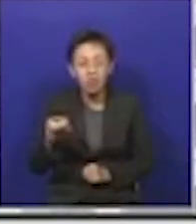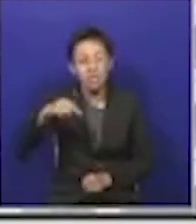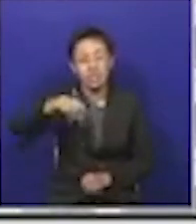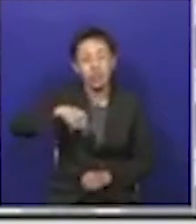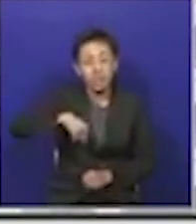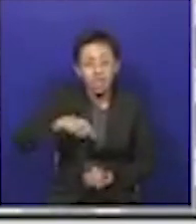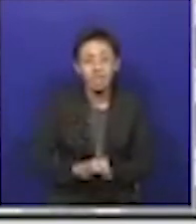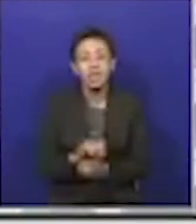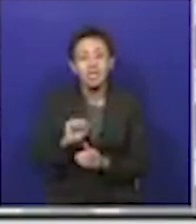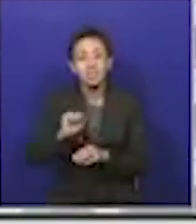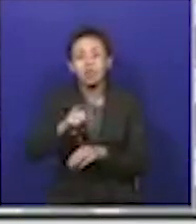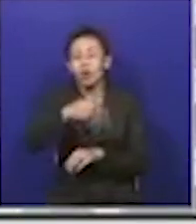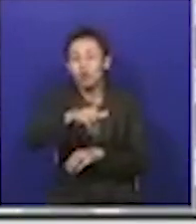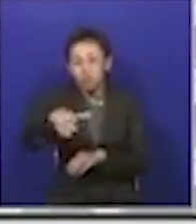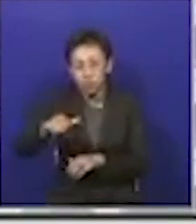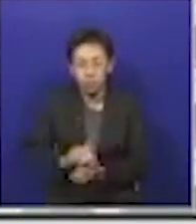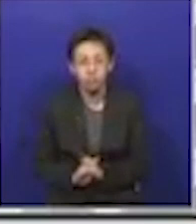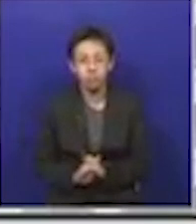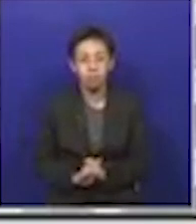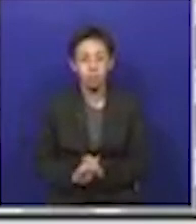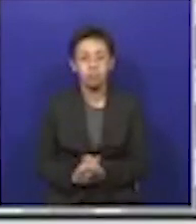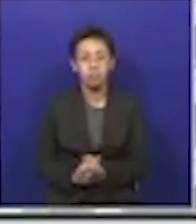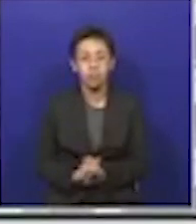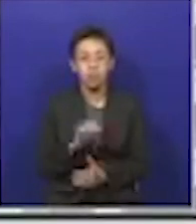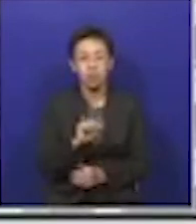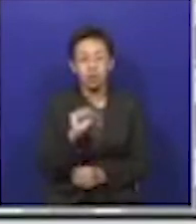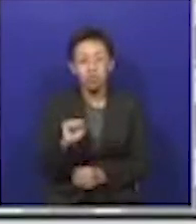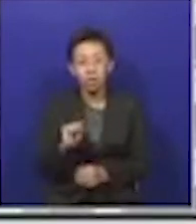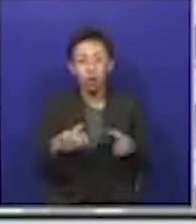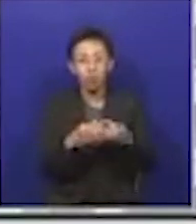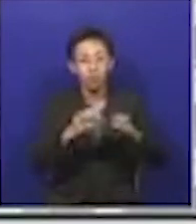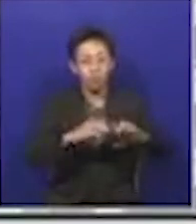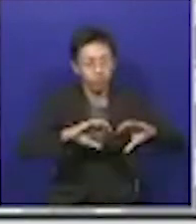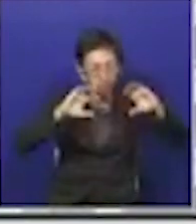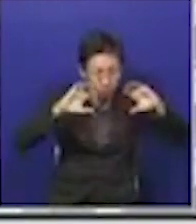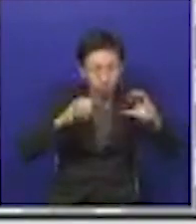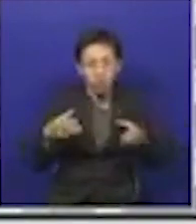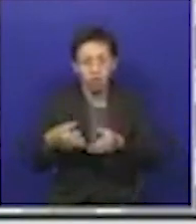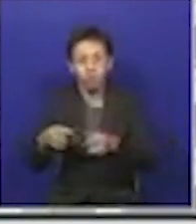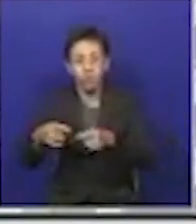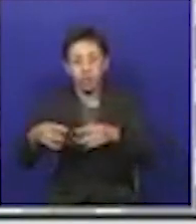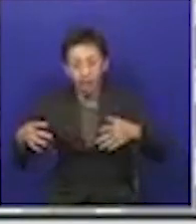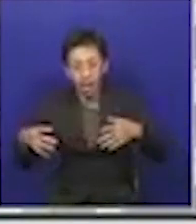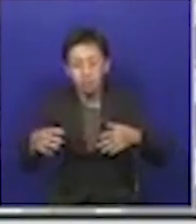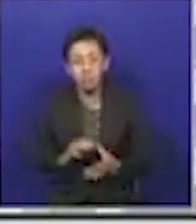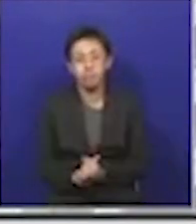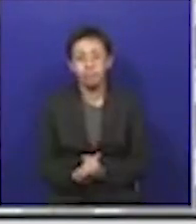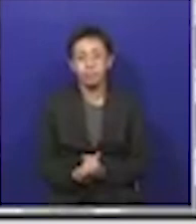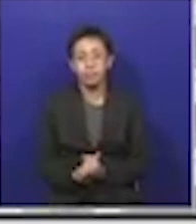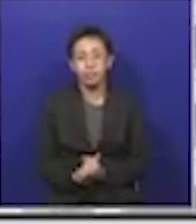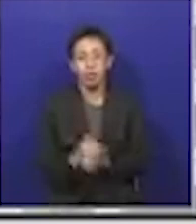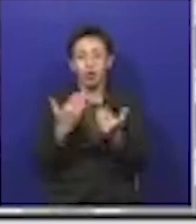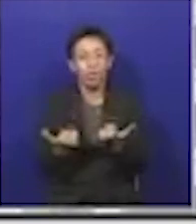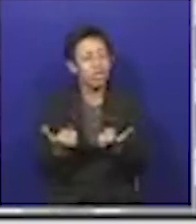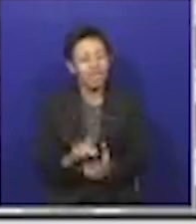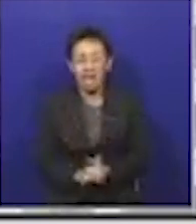นี้หรือไม่นั่งอยู่ในห้องนี้ไม่ว่าจะอยู่ฝ่ายค้านหรือฝ่ายรัฐบาลวันนี้ไม่มีฮะไม่มี